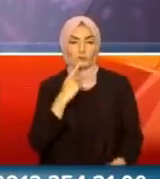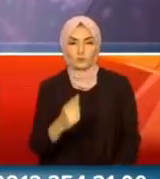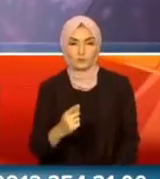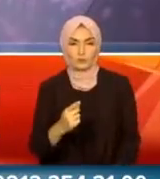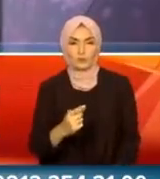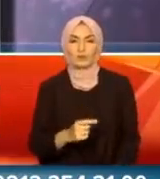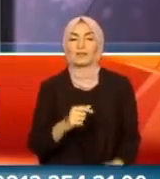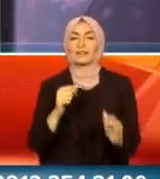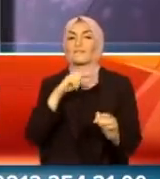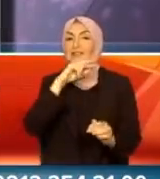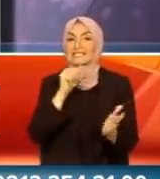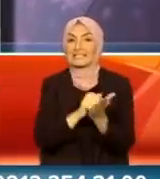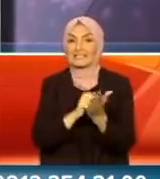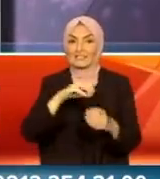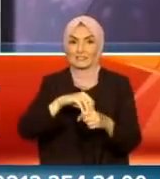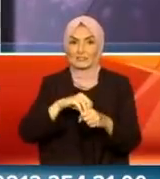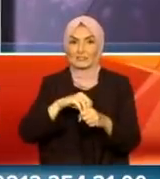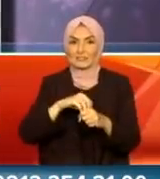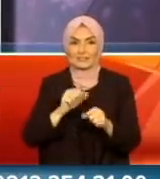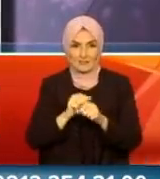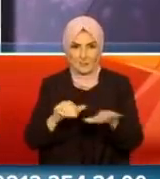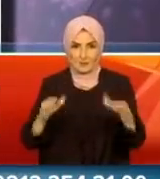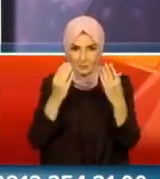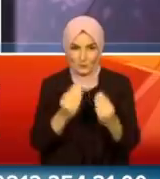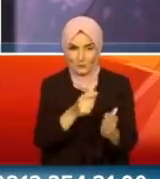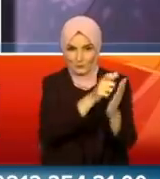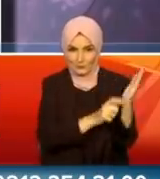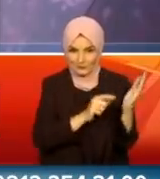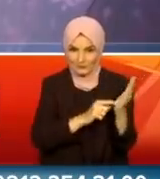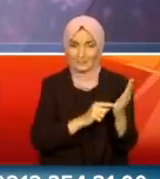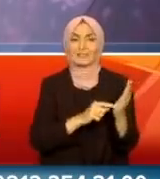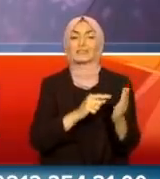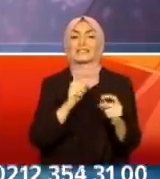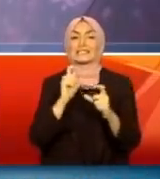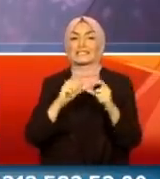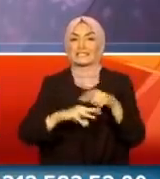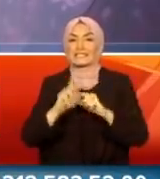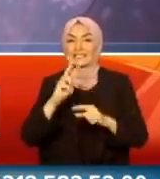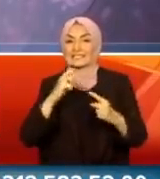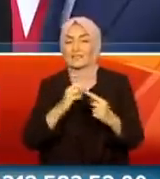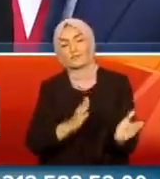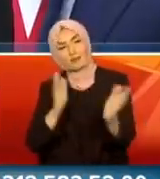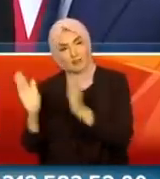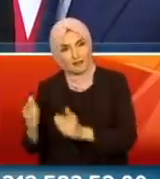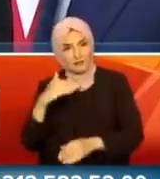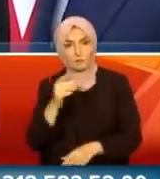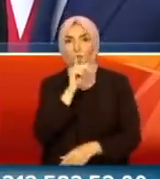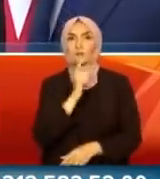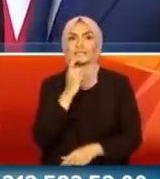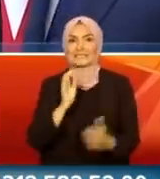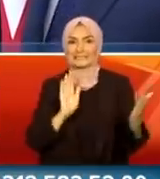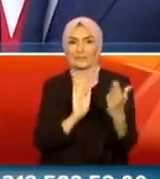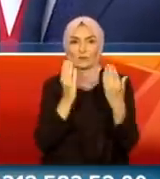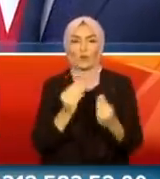Monde'da yayımlanan makale, 100. yılında intikamı alınan Sevr dışında 100. yılı yaklaşan Lozan Anlaşması'na da atıf